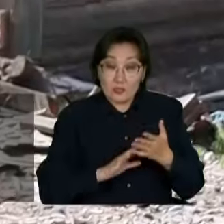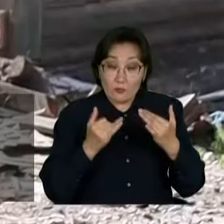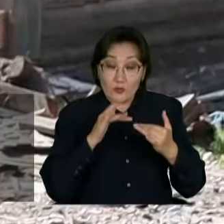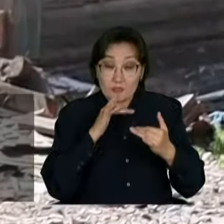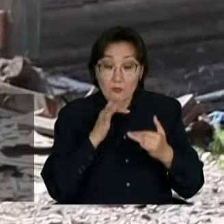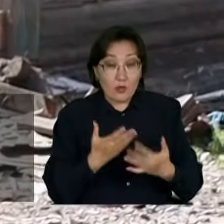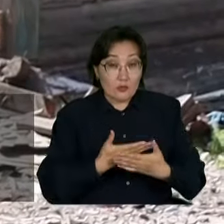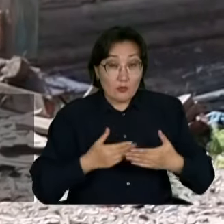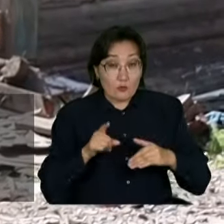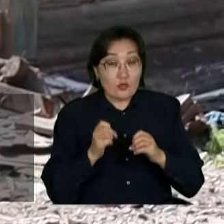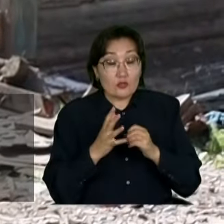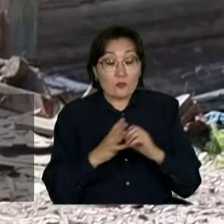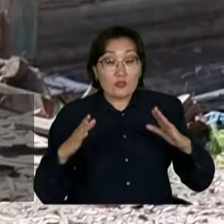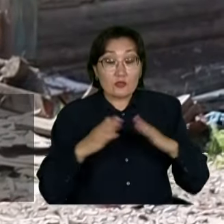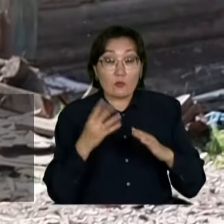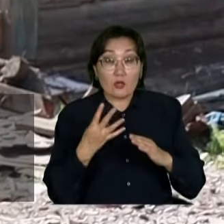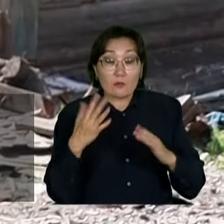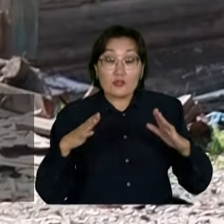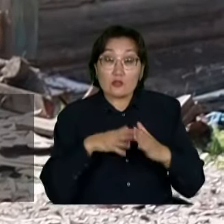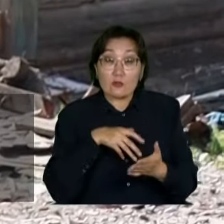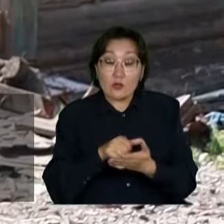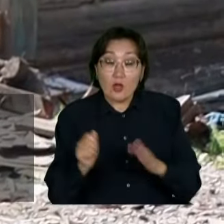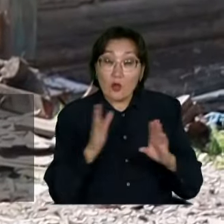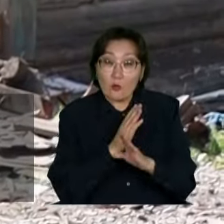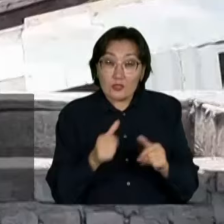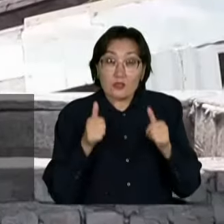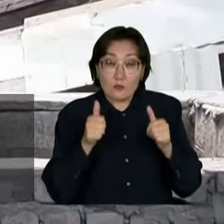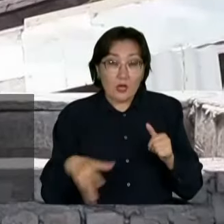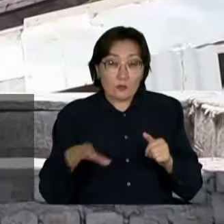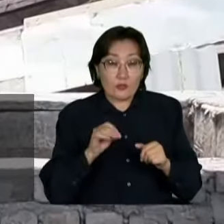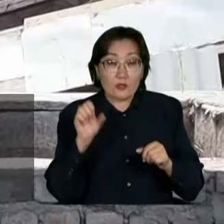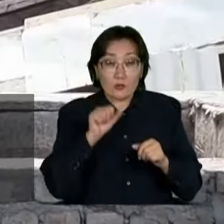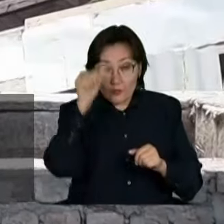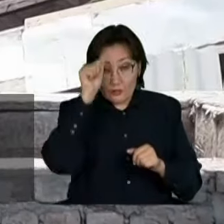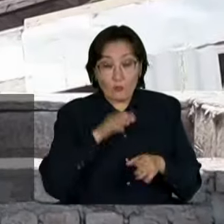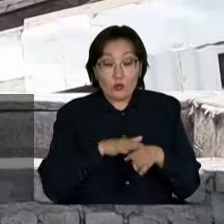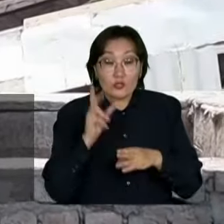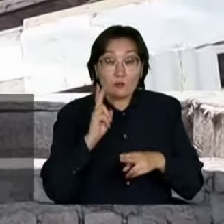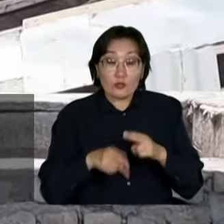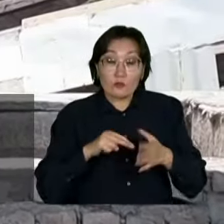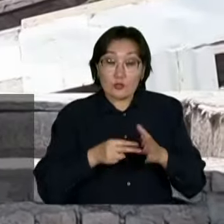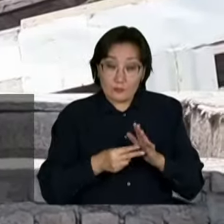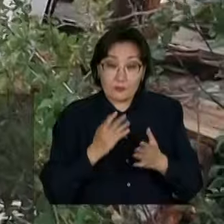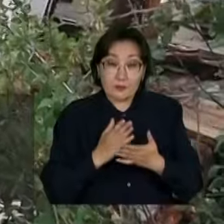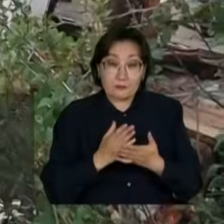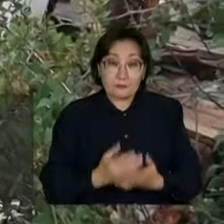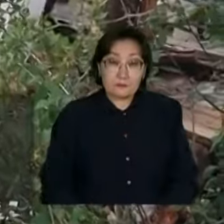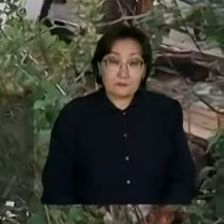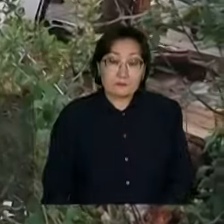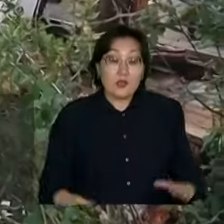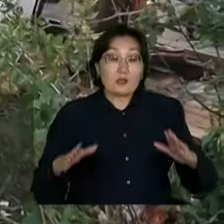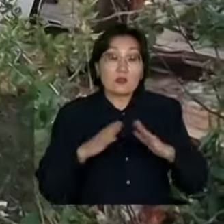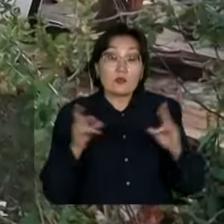Қазіргі таңда біз 115 үйдің 45-ін бұздық. Орайда жақсы. Бәрін тамыз айында тәмәмдаймыз деген үміттемін.